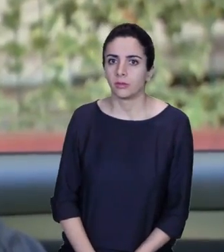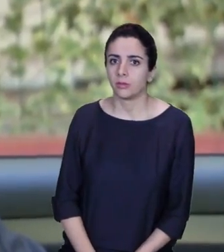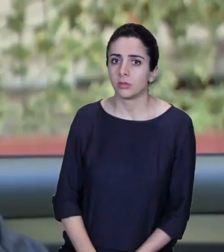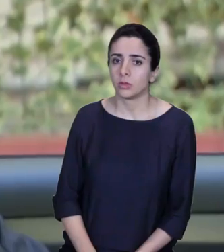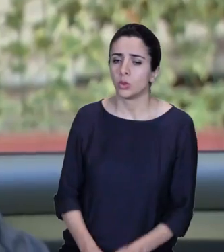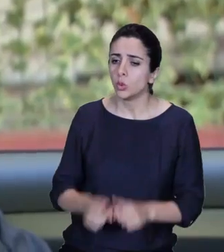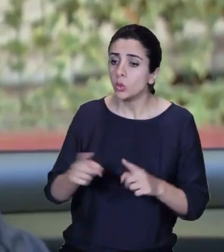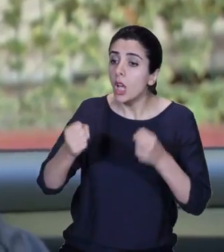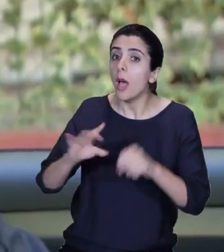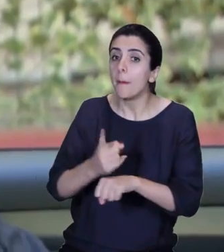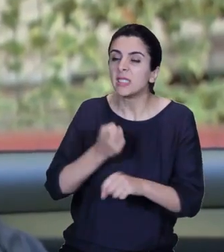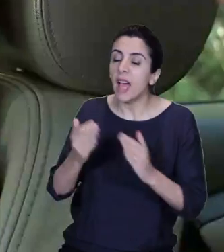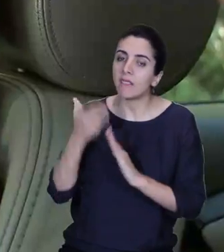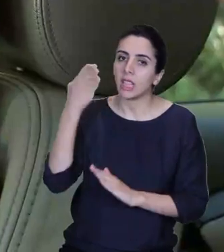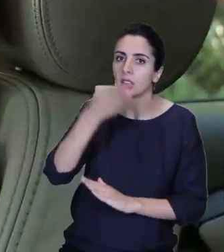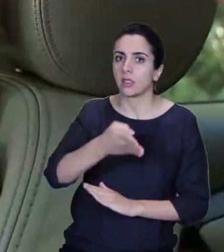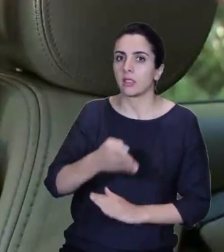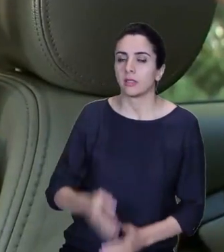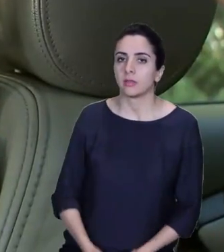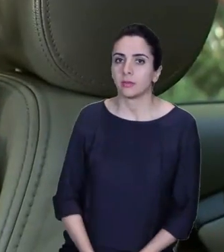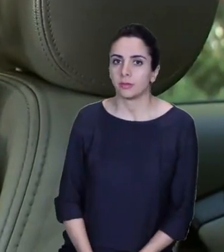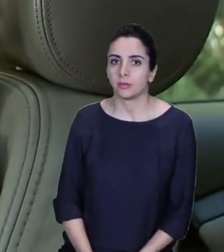Fazla oyalanma. Bir saat sonra evde olacaksın.